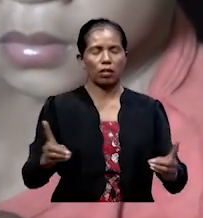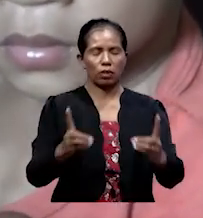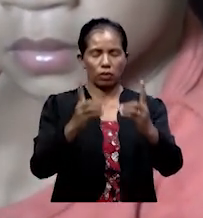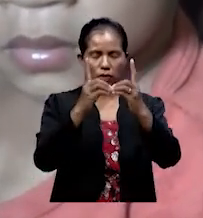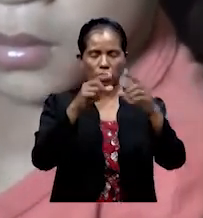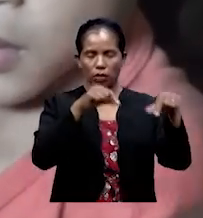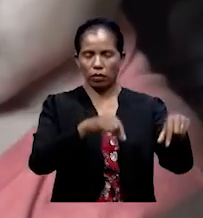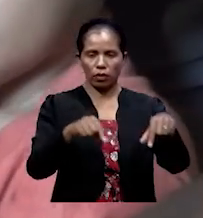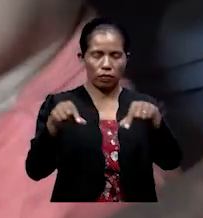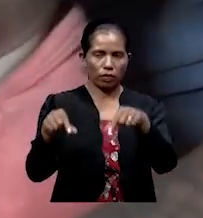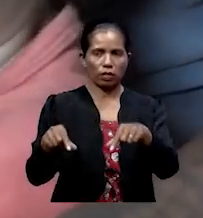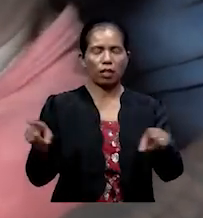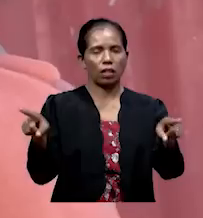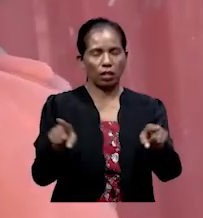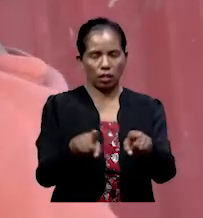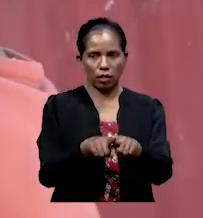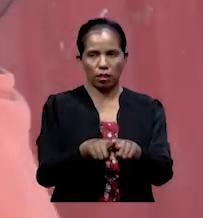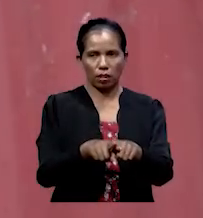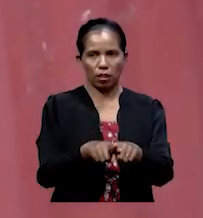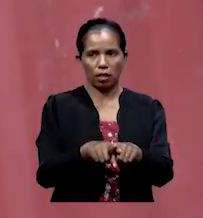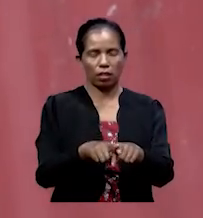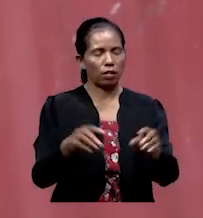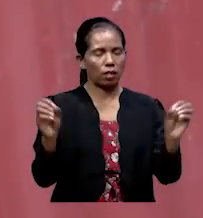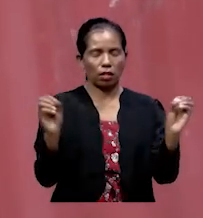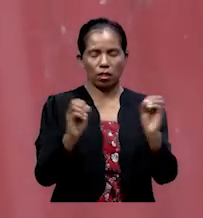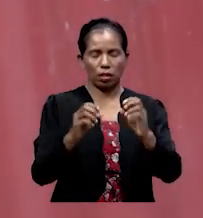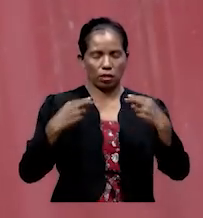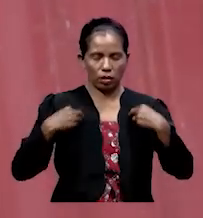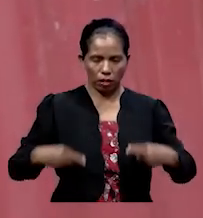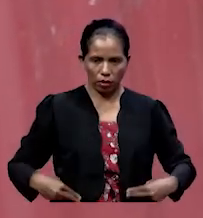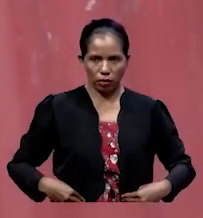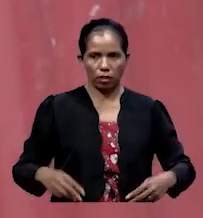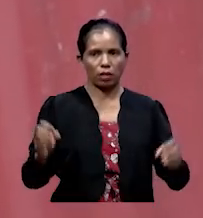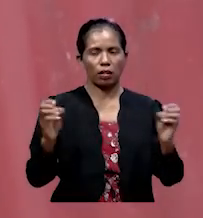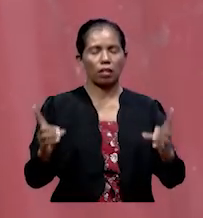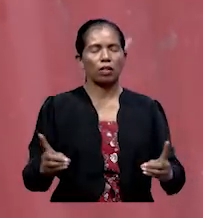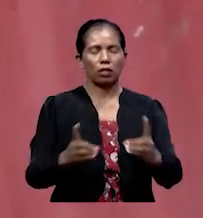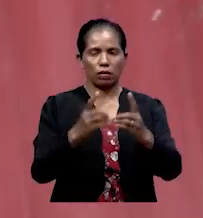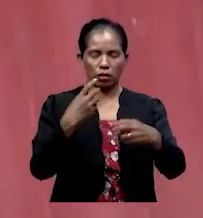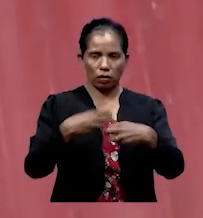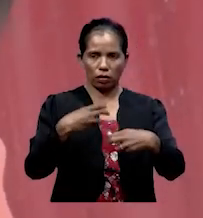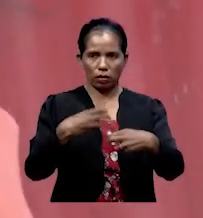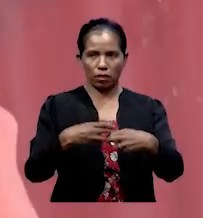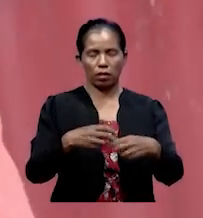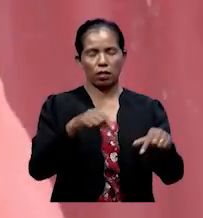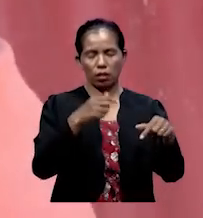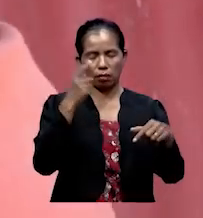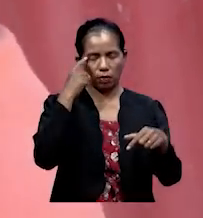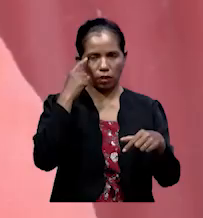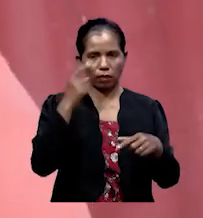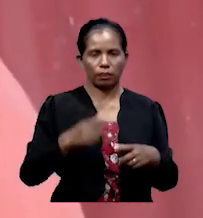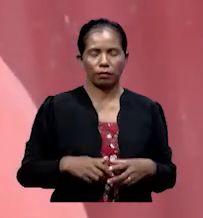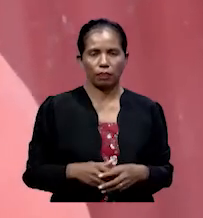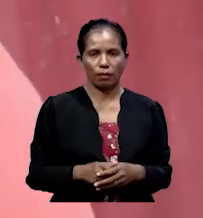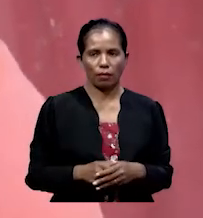kondisyon fiziku, hane san manutrisao. No kenzerson mos hasor dificuldade iha matan.